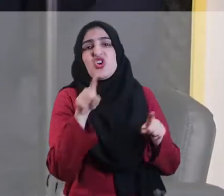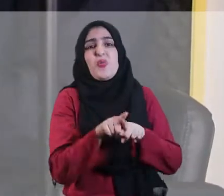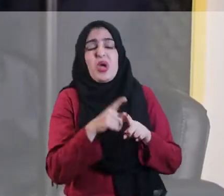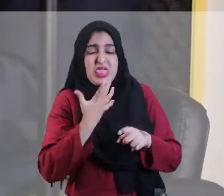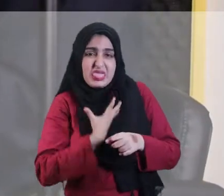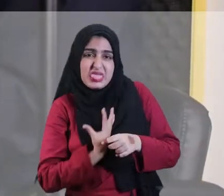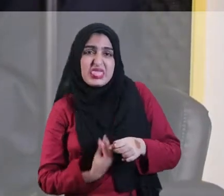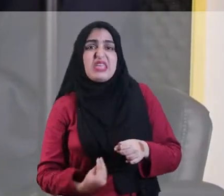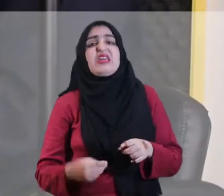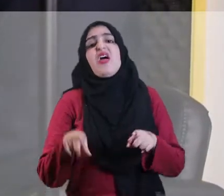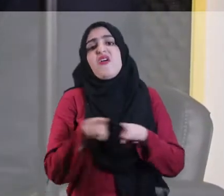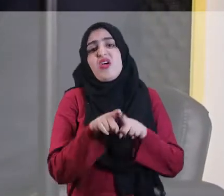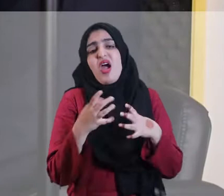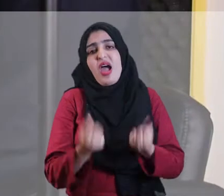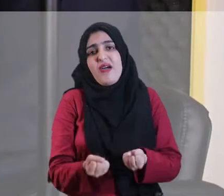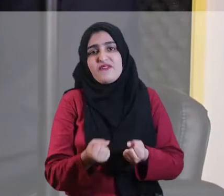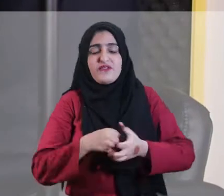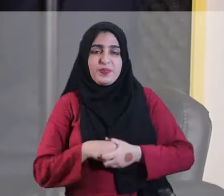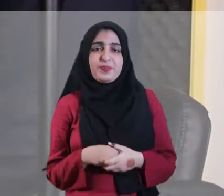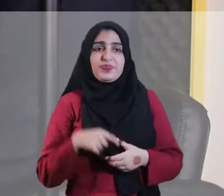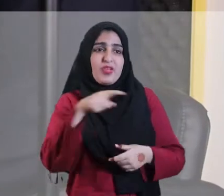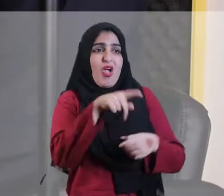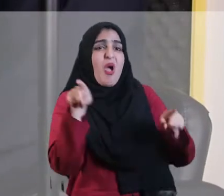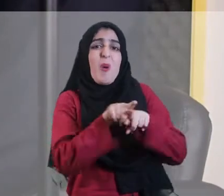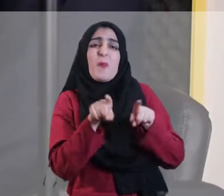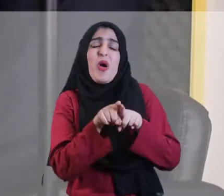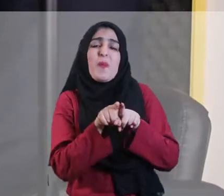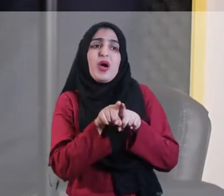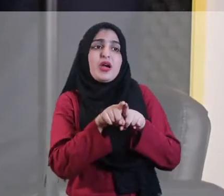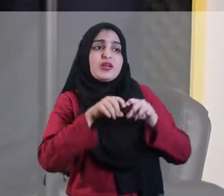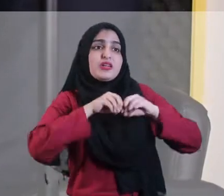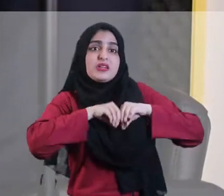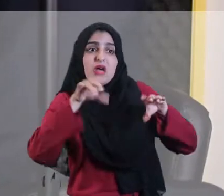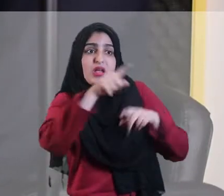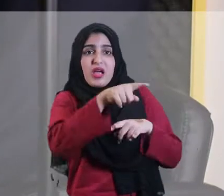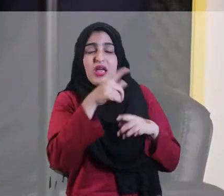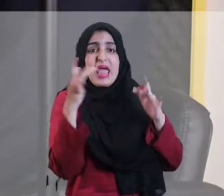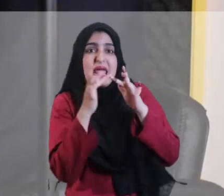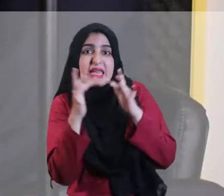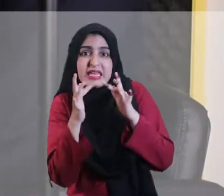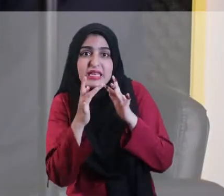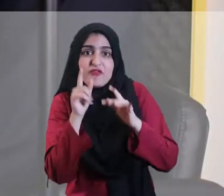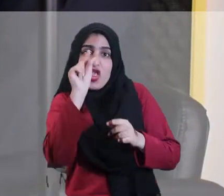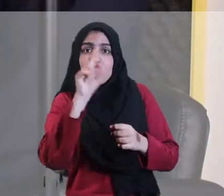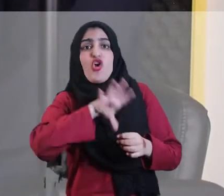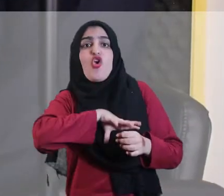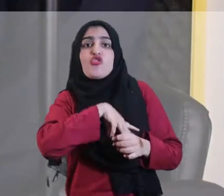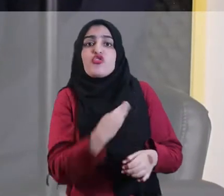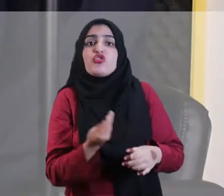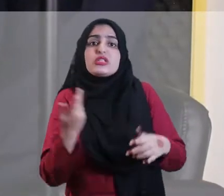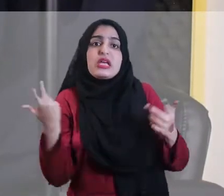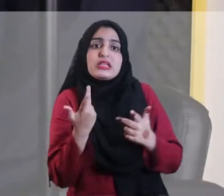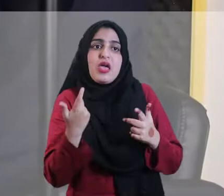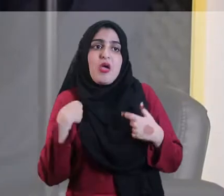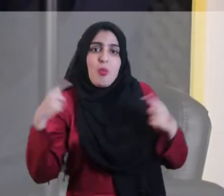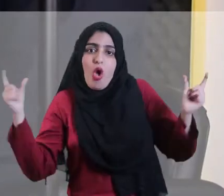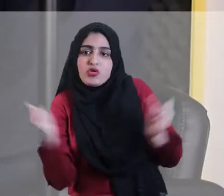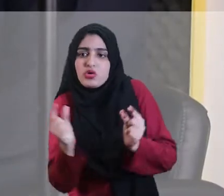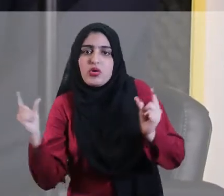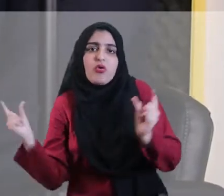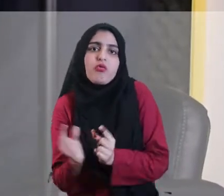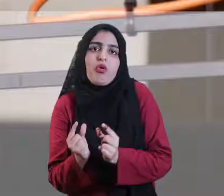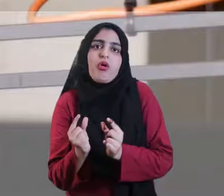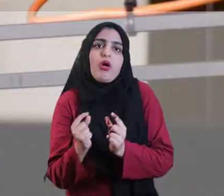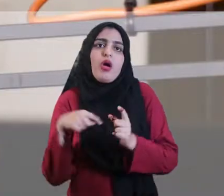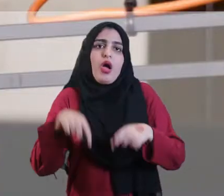डॉन एंड उस आफ थिस नोबल डिसेंट फ्रॉम डिफरेंट शेड नेट के आने से एक नुकसान हुआ है कि कट पेश किया वैसे